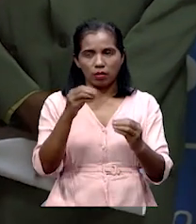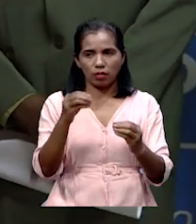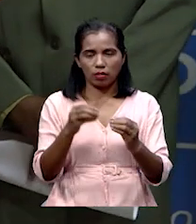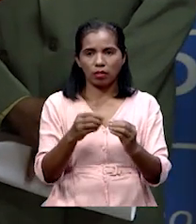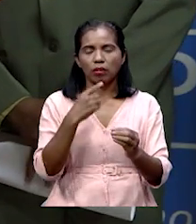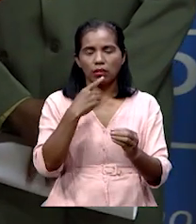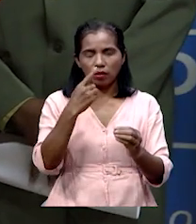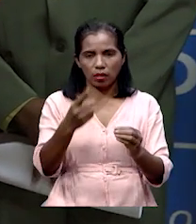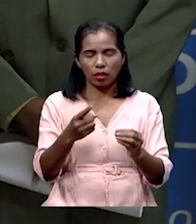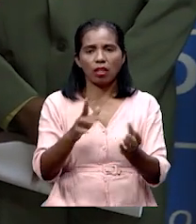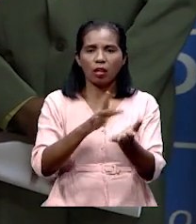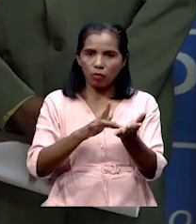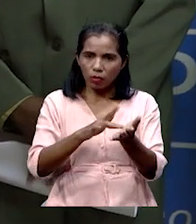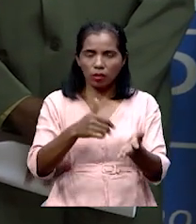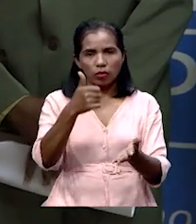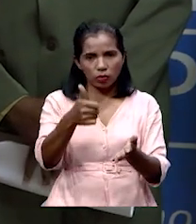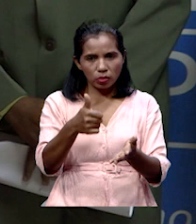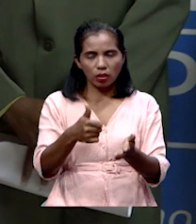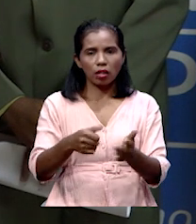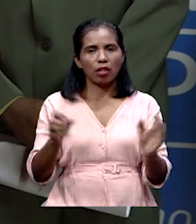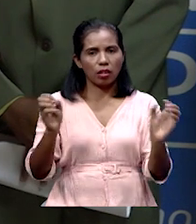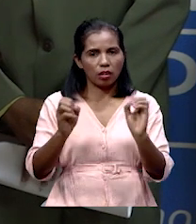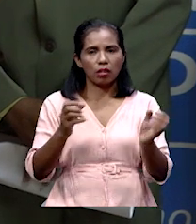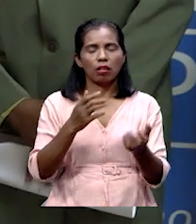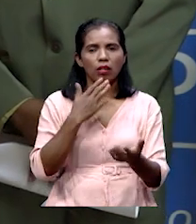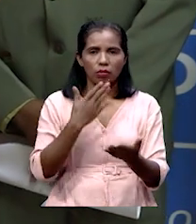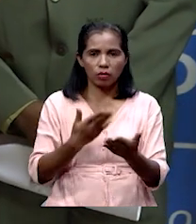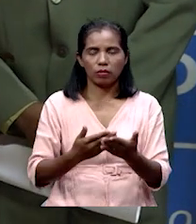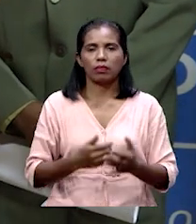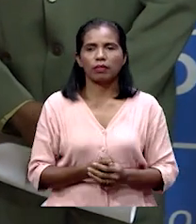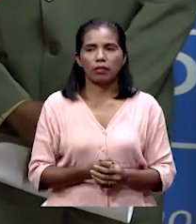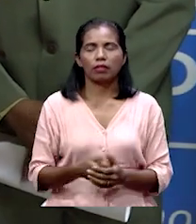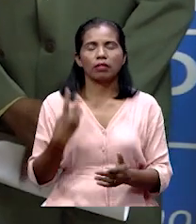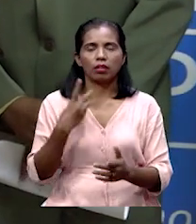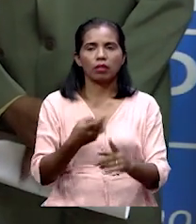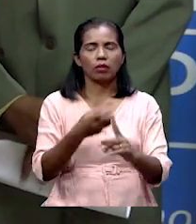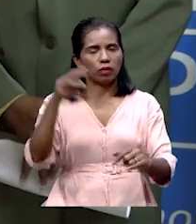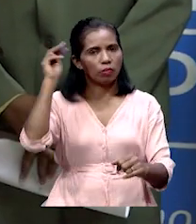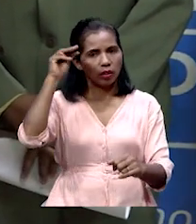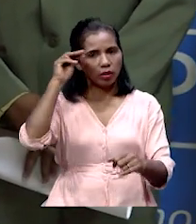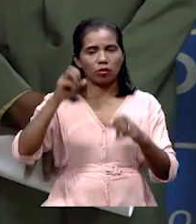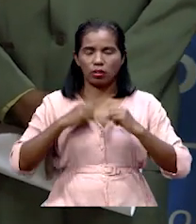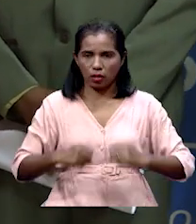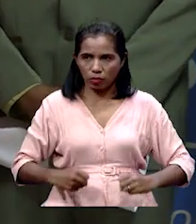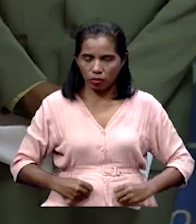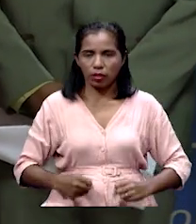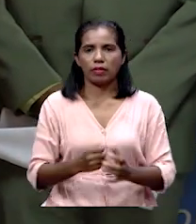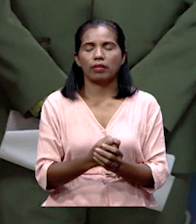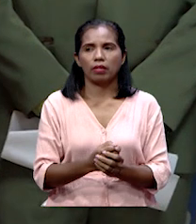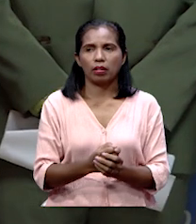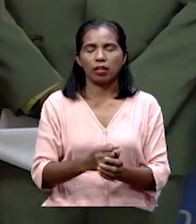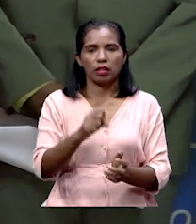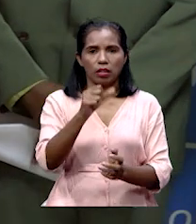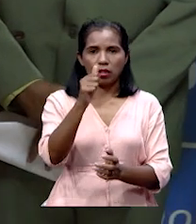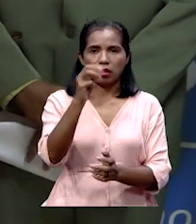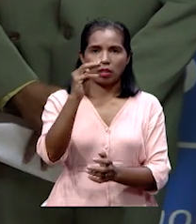atatene den kualidade ai morgnia ne dia kalai ne to foi ini inisiativa ministério da saúde nian inisiativa